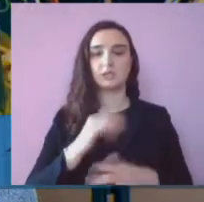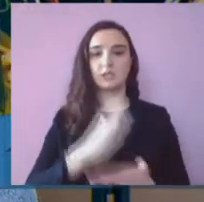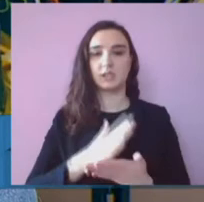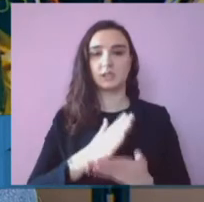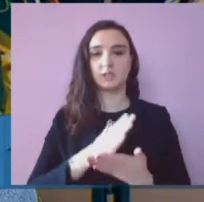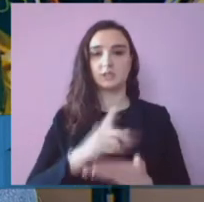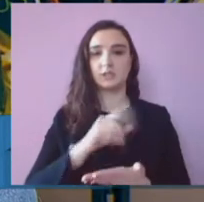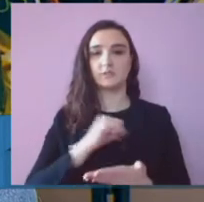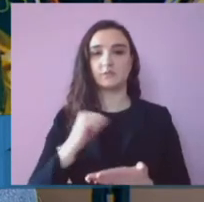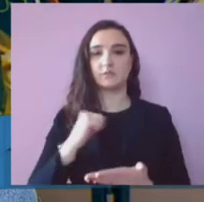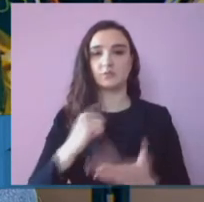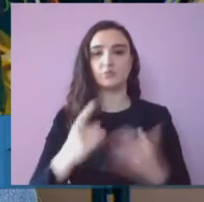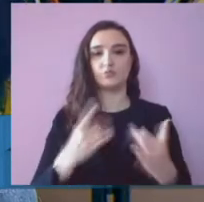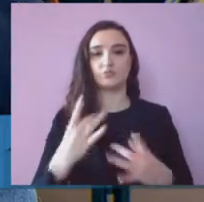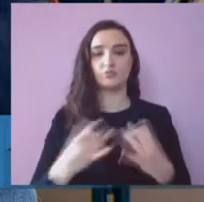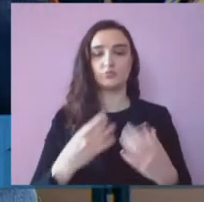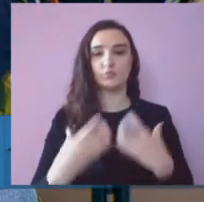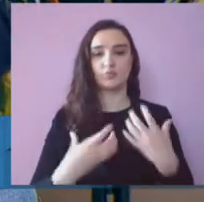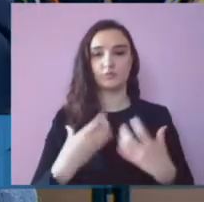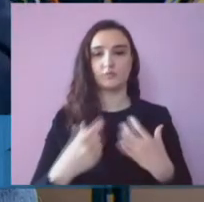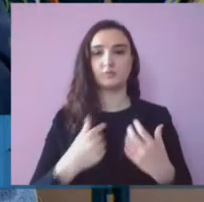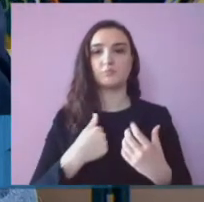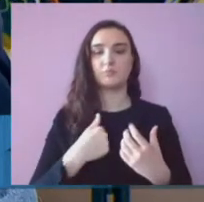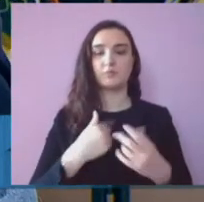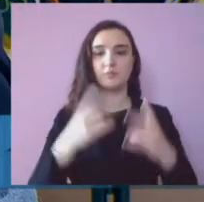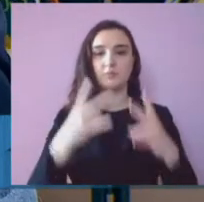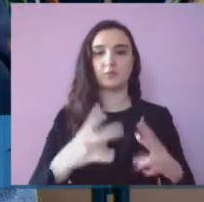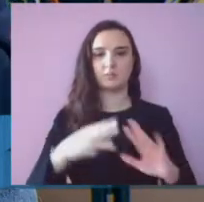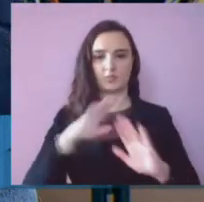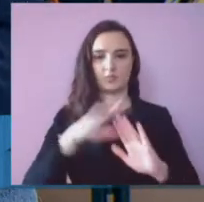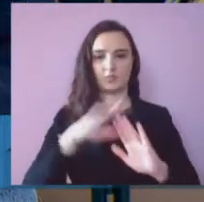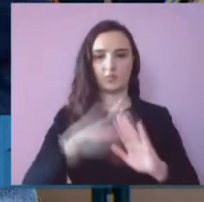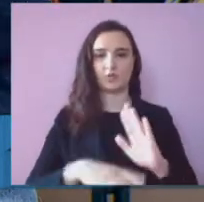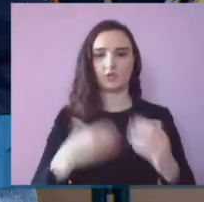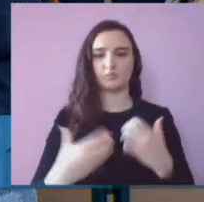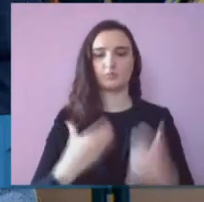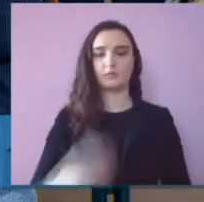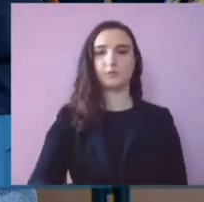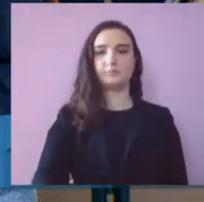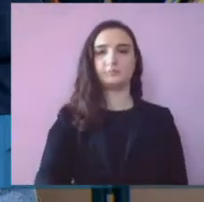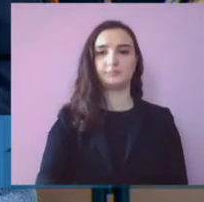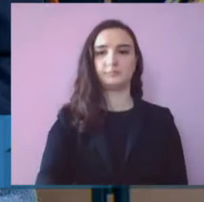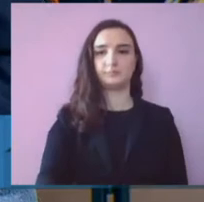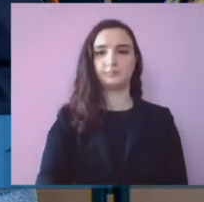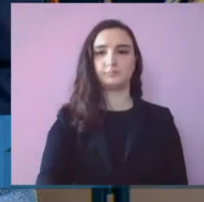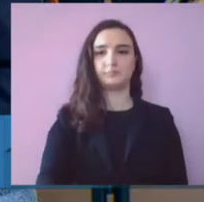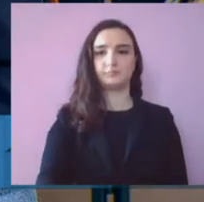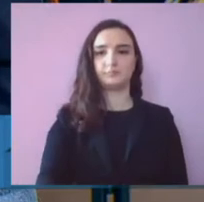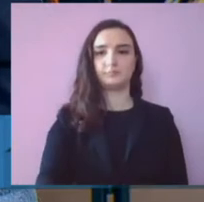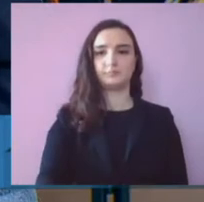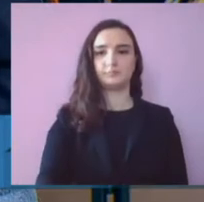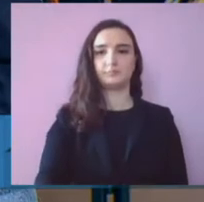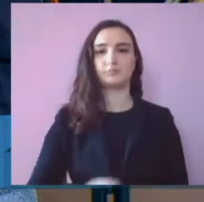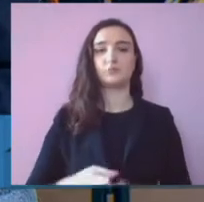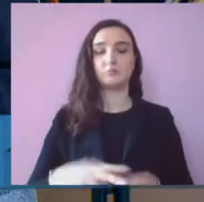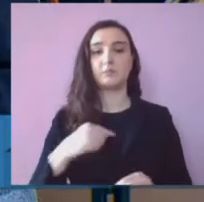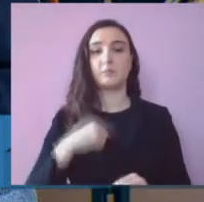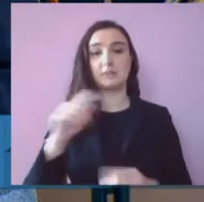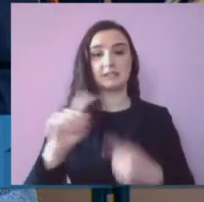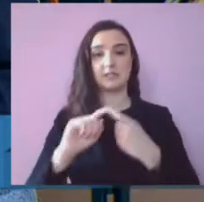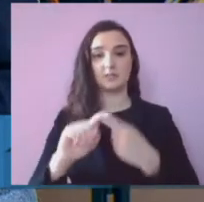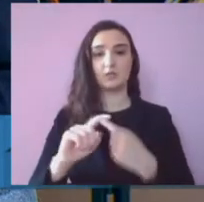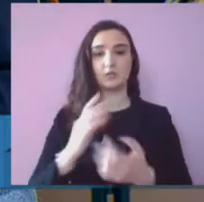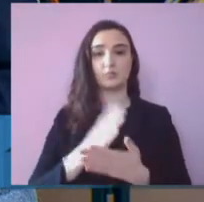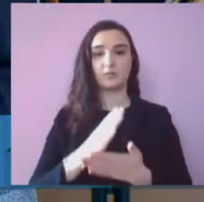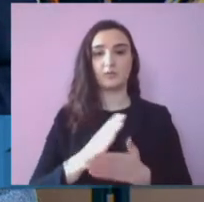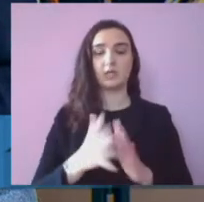თვითონ შფოთავს, მე მემართება უარესი შფოთვა, იმიტომ რომ მე დამოკიდებული ვარ მასზე. დიახ. ამიტომ გასაგებია, რომ